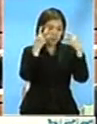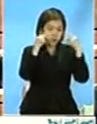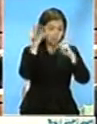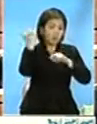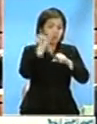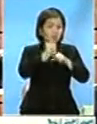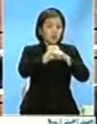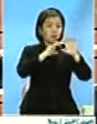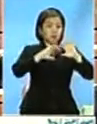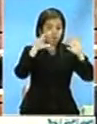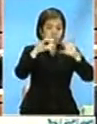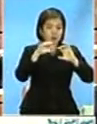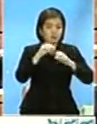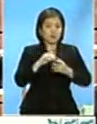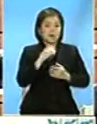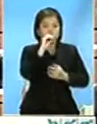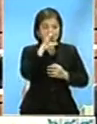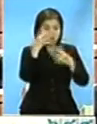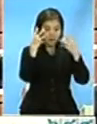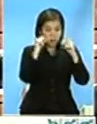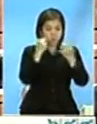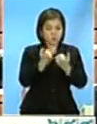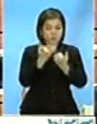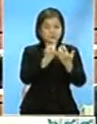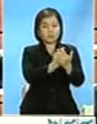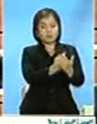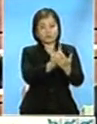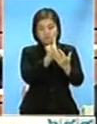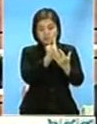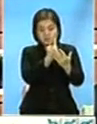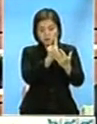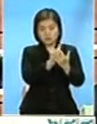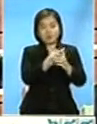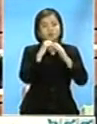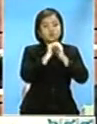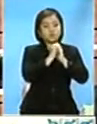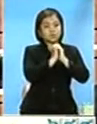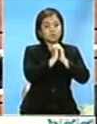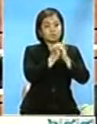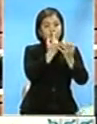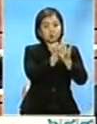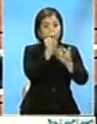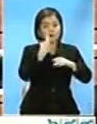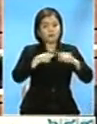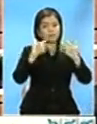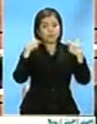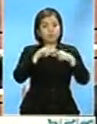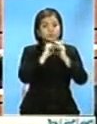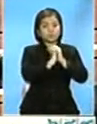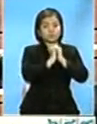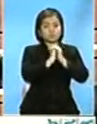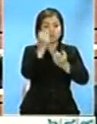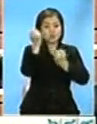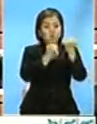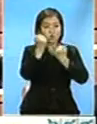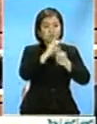ไมตรีครับผมกราบเรียนว่าท่านนายกครับขณะนี้ผู้แทนประเทศผู้นำประเทศอื่นเช่นจีนนะครับเดินทางไปไหนก็ใช้รถในประเทศ